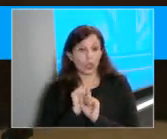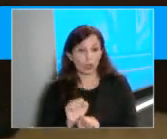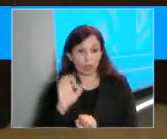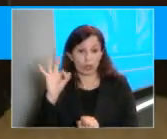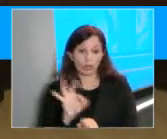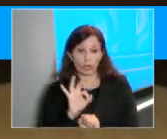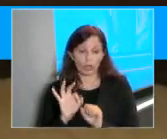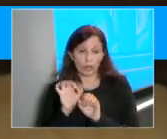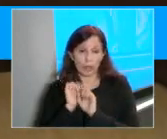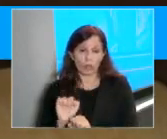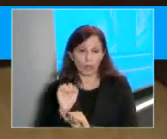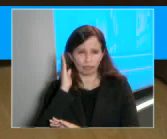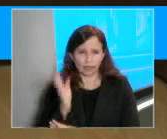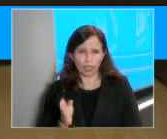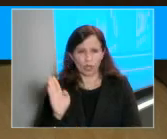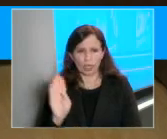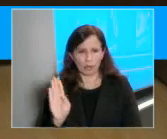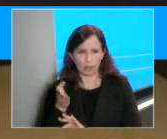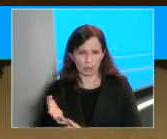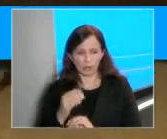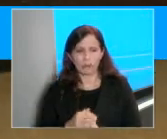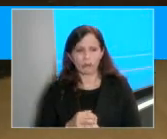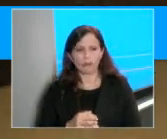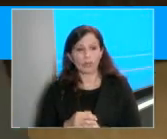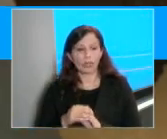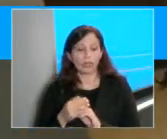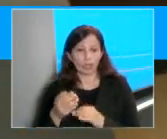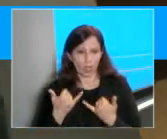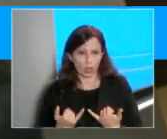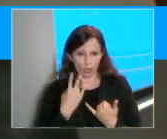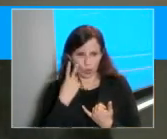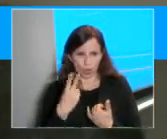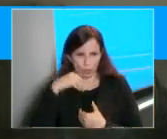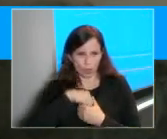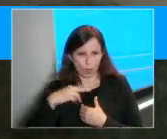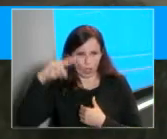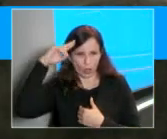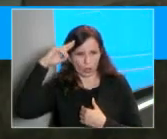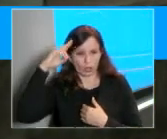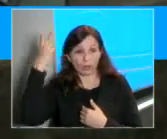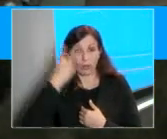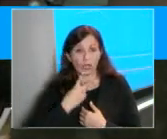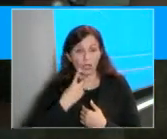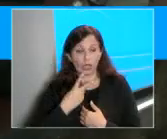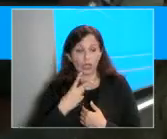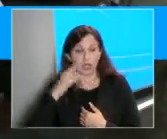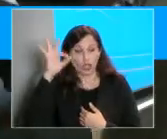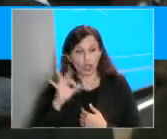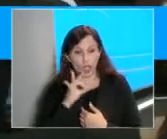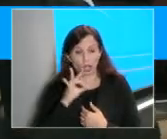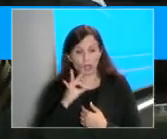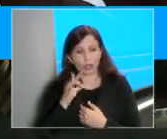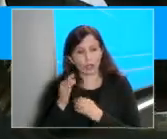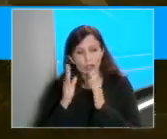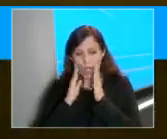לנתניהו לרשות. ואף אחד לא הבין מה זה הבטוחה הזאת. היום שאתה רואה את כל מה שקורה בתוך הליכוד, אתה מבין שש"ס נאמנת לנתניהו